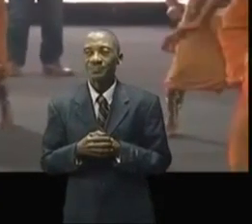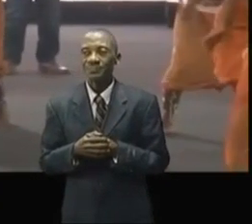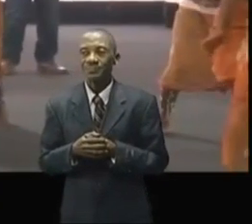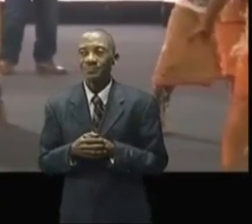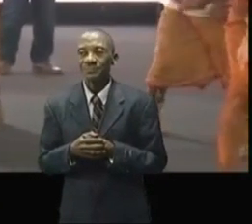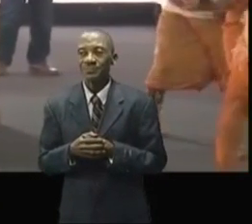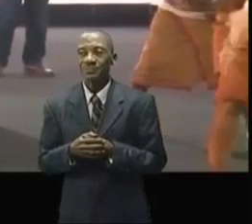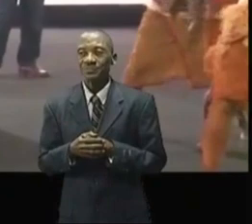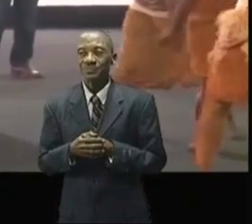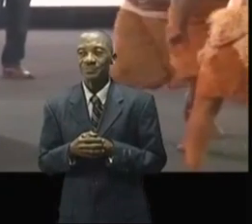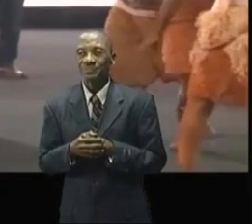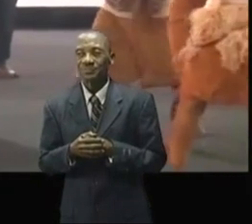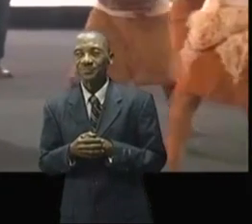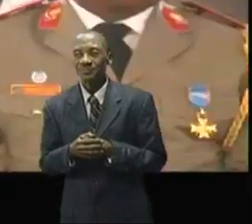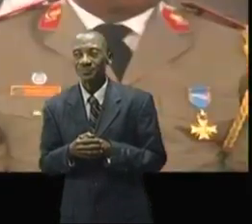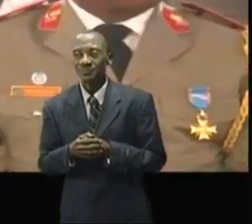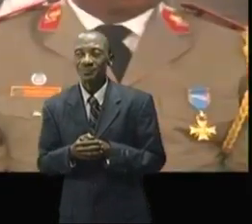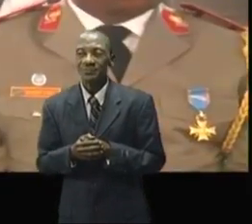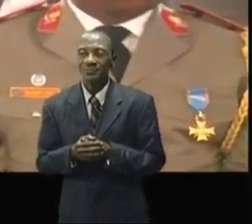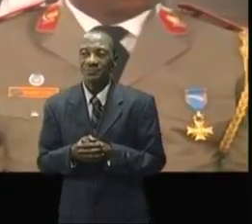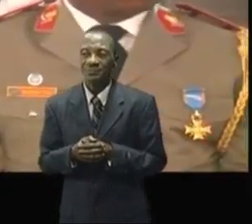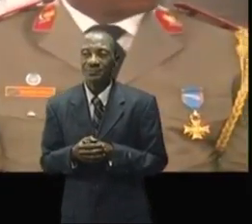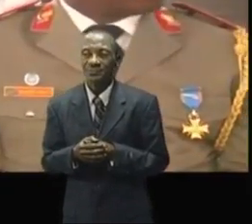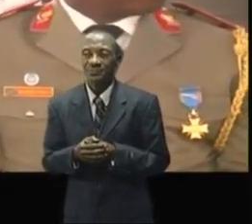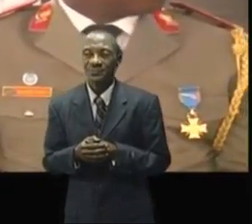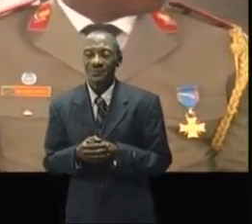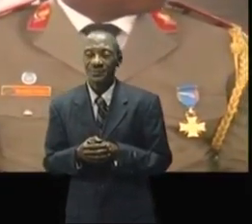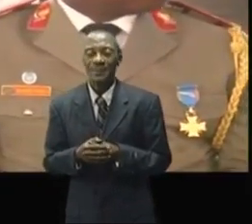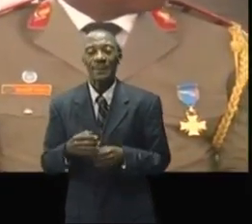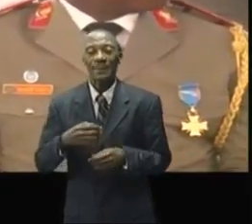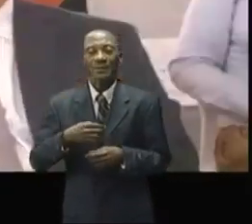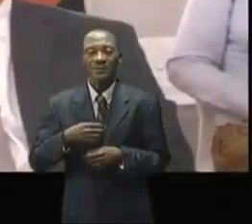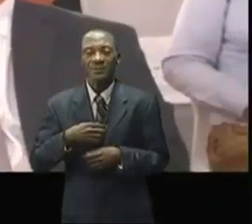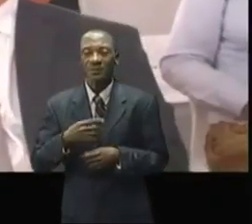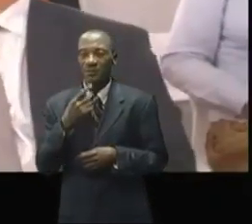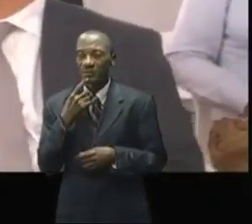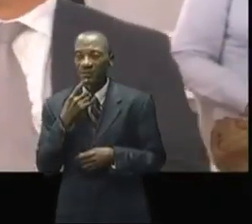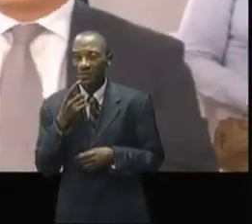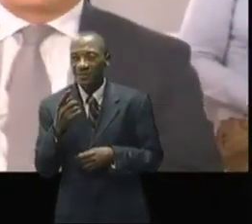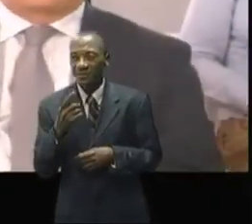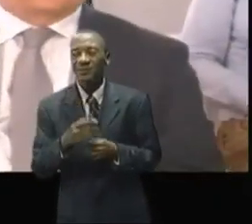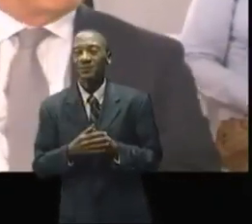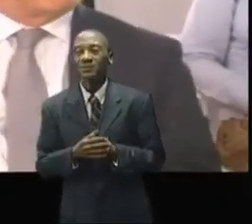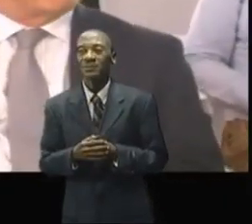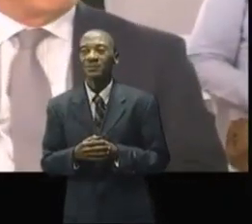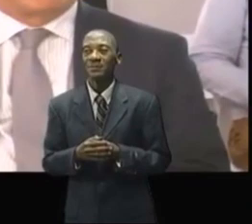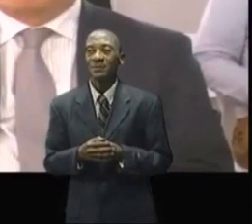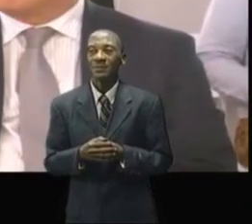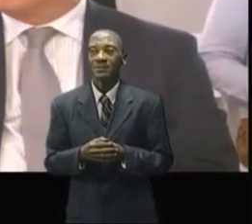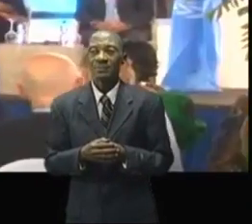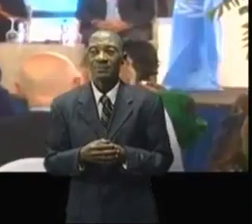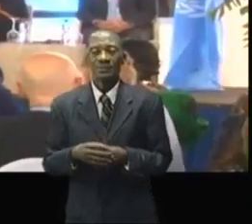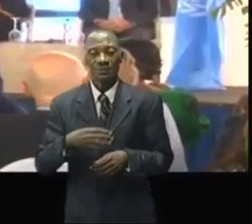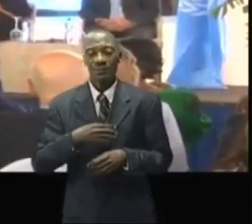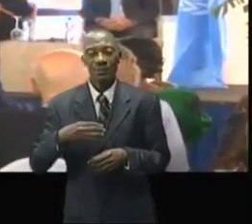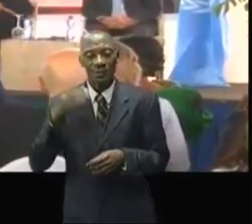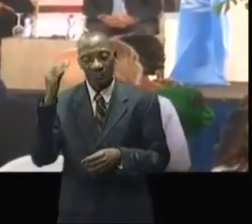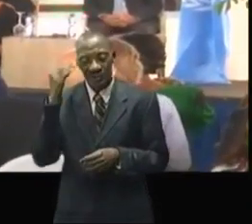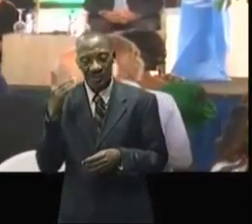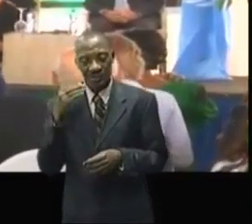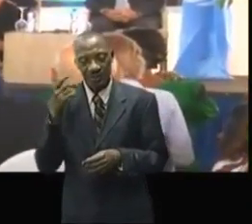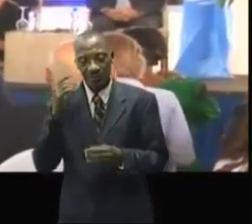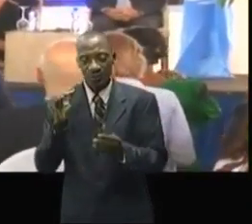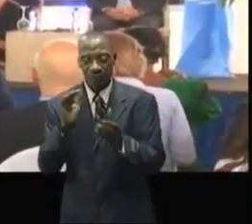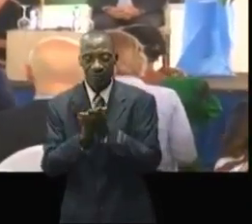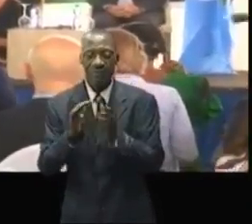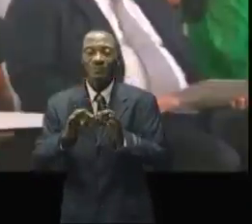À l'occasion de la 10e année du communiqué conjoint signé le 30 mars 2013 entre le gouvernement de la RDC et